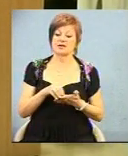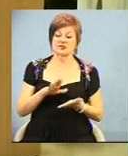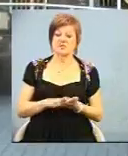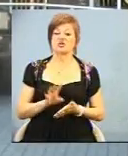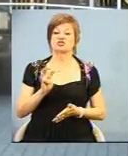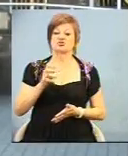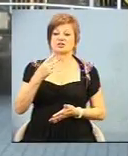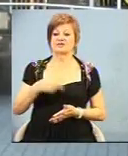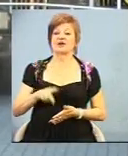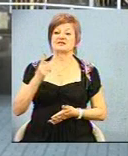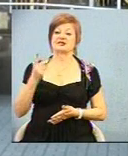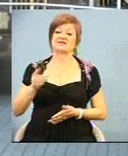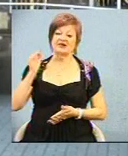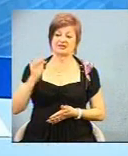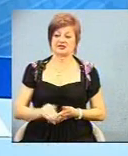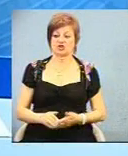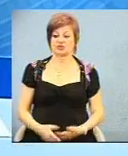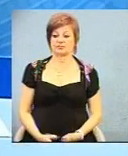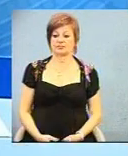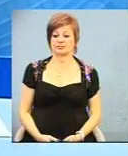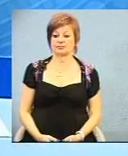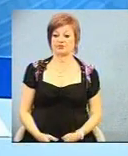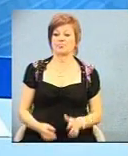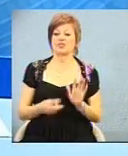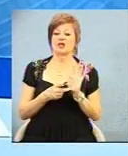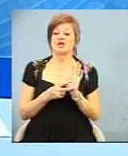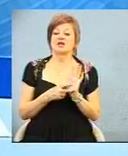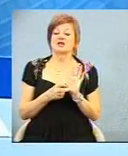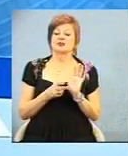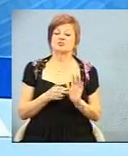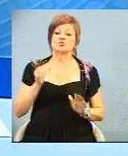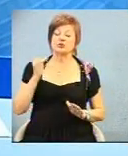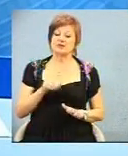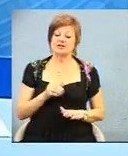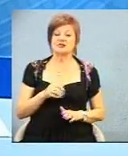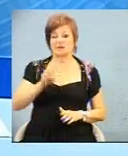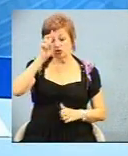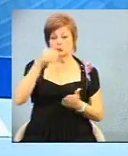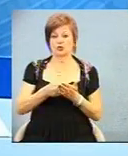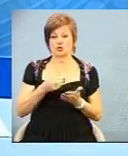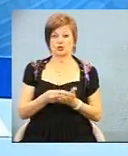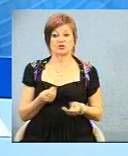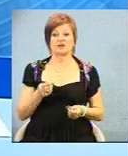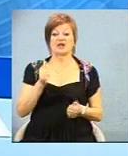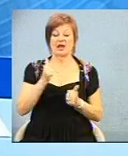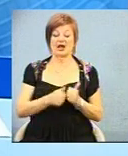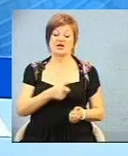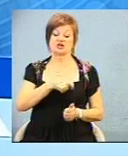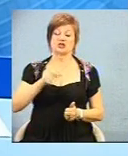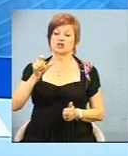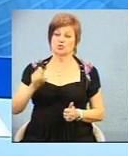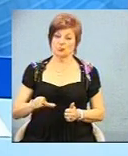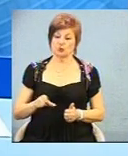вже 422 тисячі. 700 тисяч бюджетних гривень – сума, яку кожен депутат Запорізької